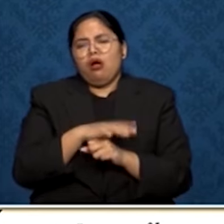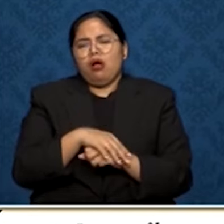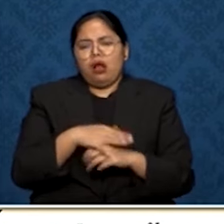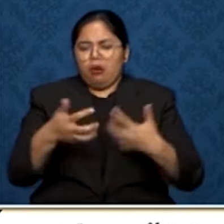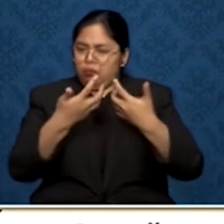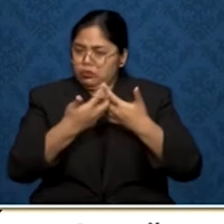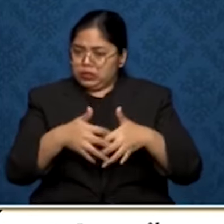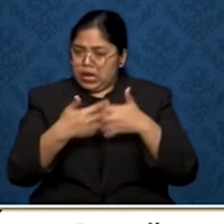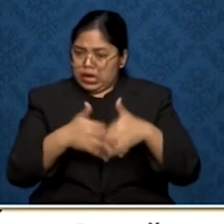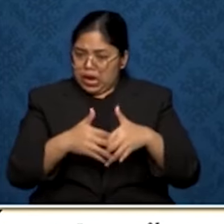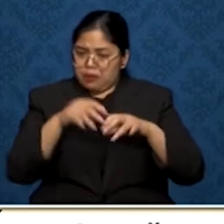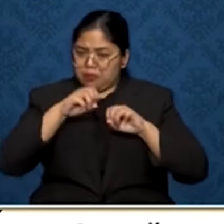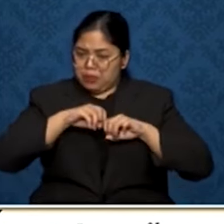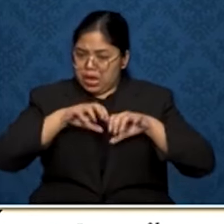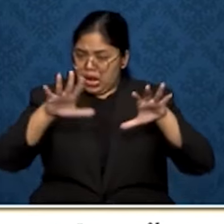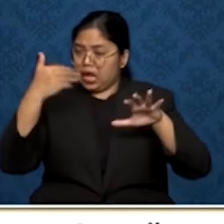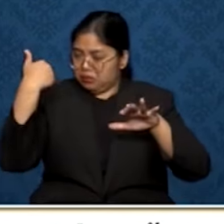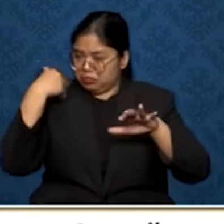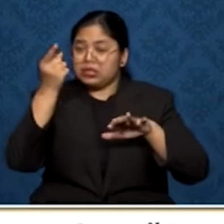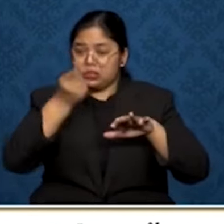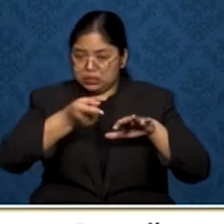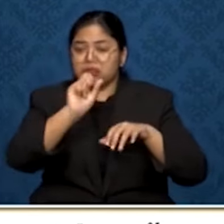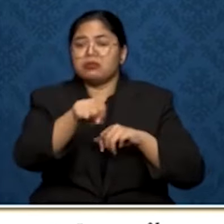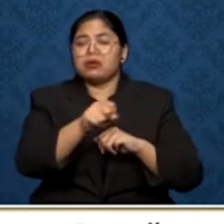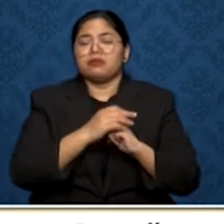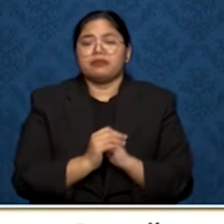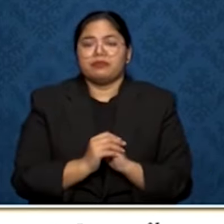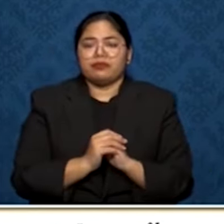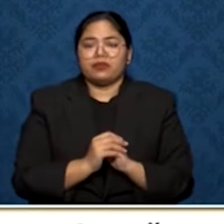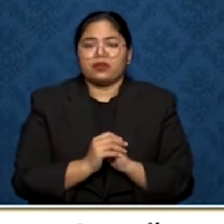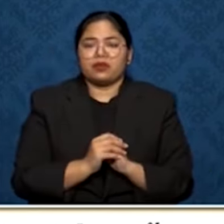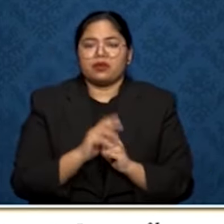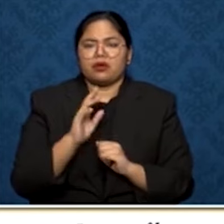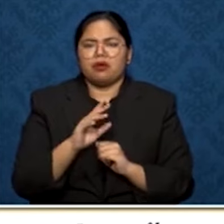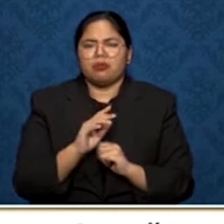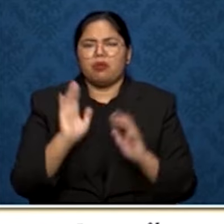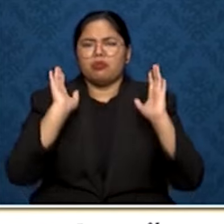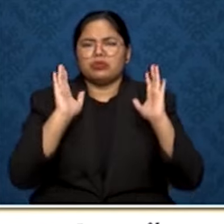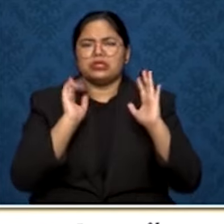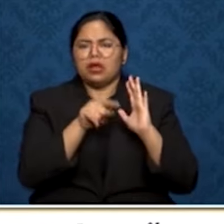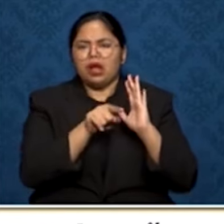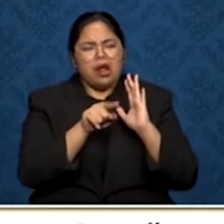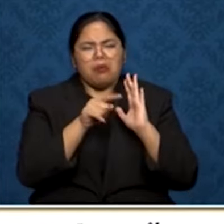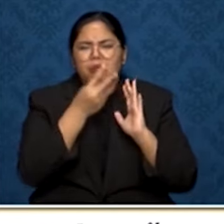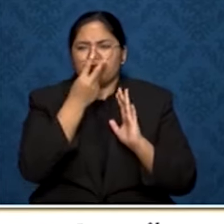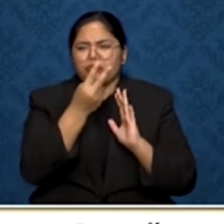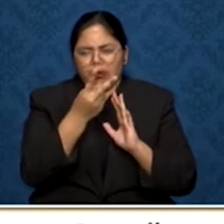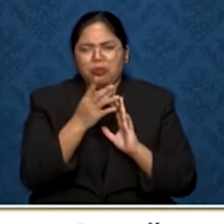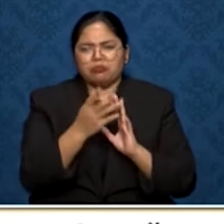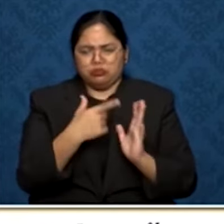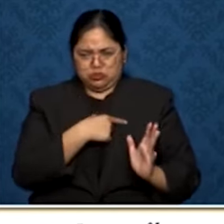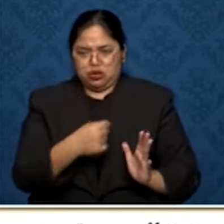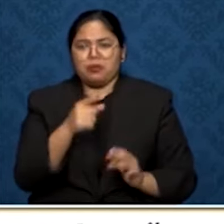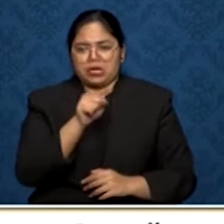จง ๆ หอครับอันนีุ้ดท้ายครัจะหาวาวจาร์อยางเดียวไม่ได้ครับผมเหนโงการนผมชอบมาก